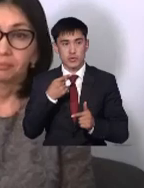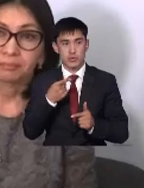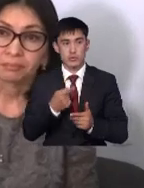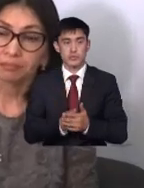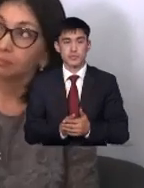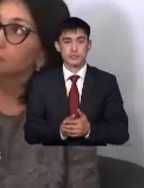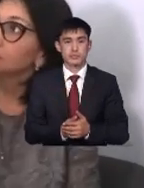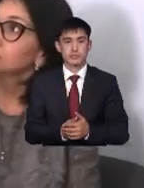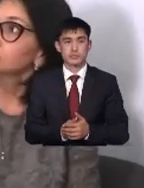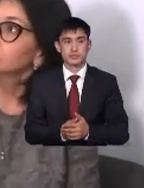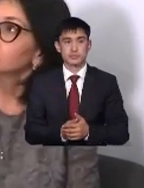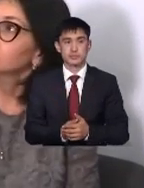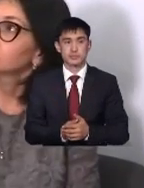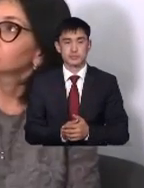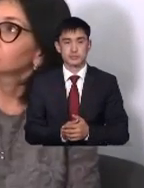отрыныша.